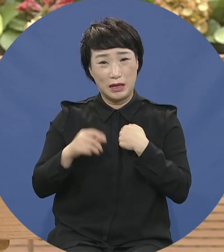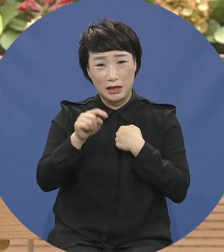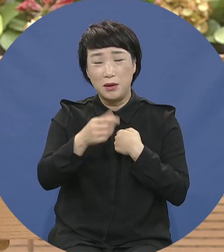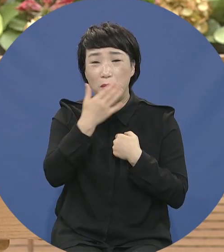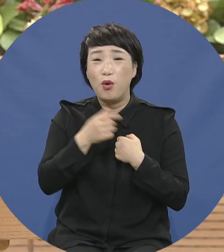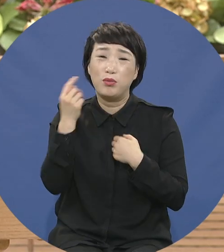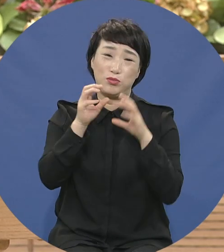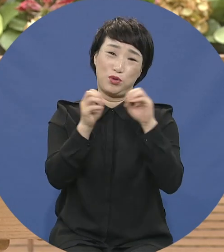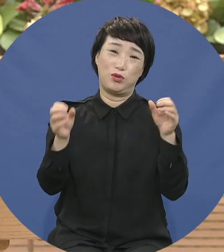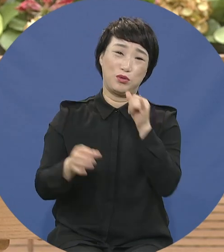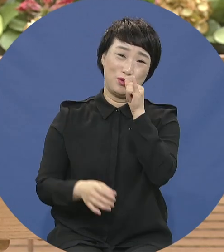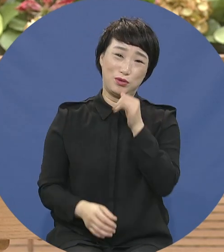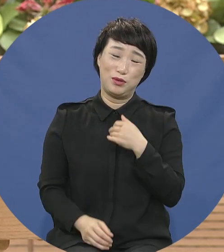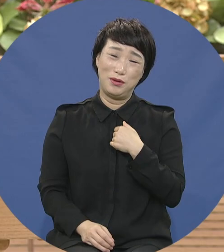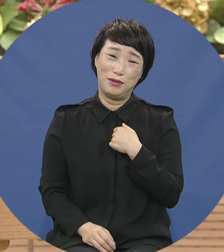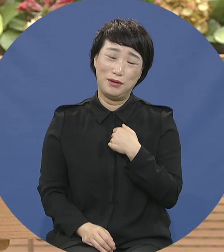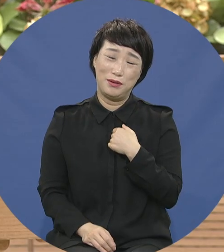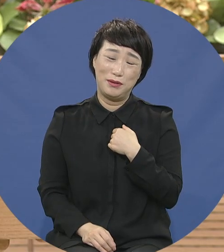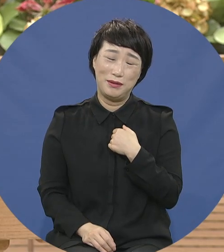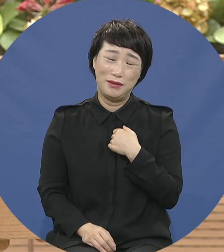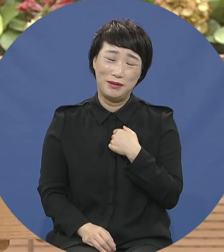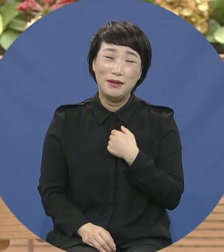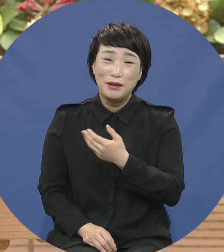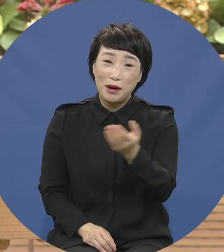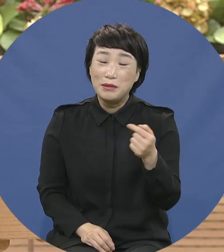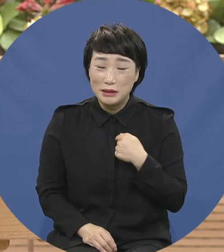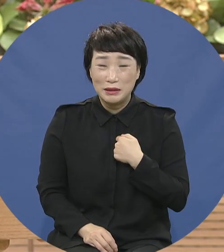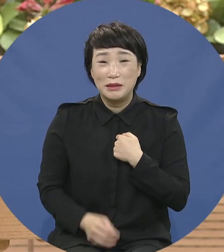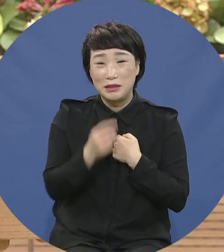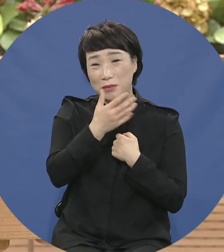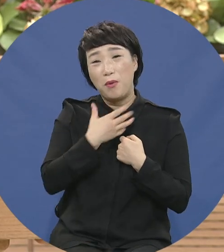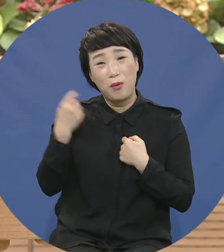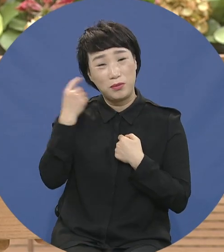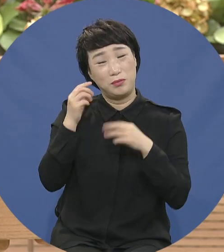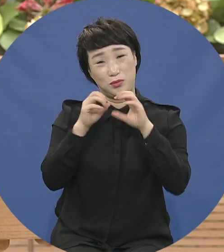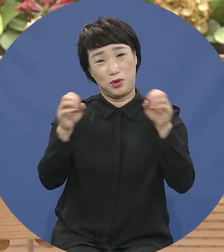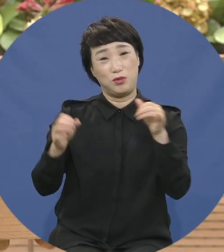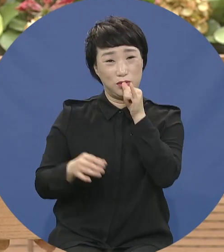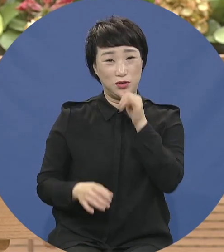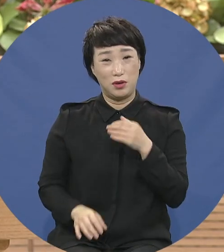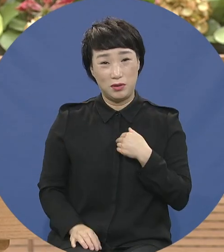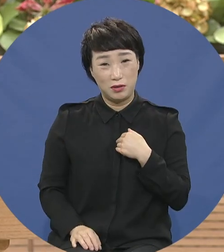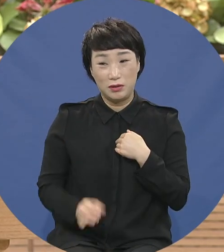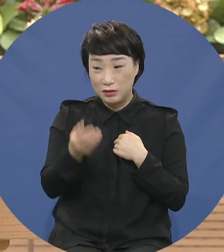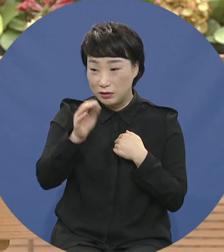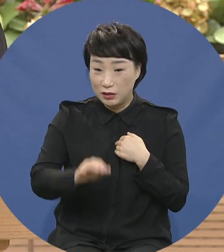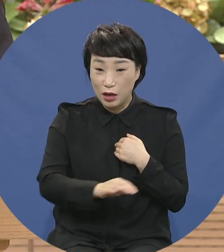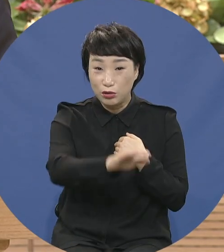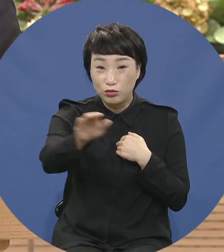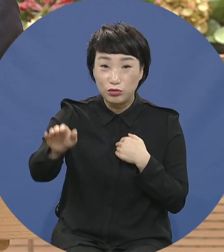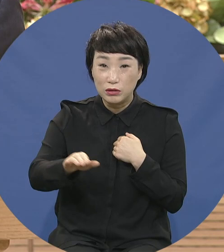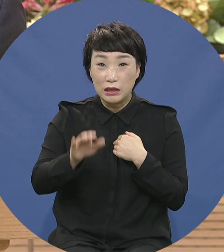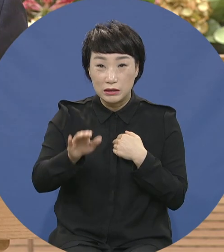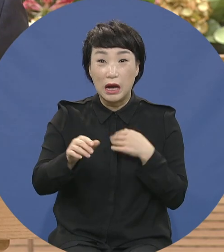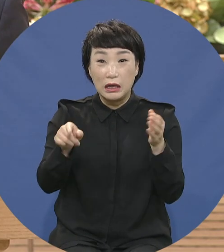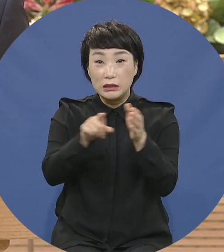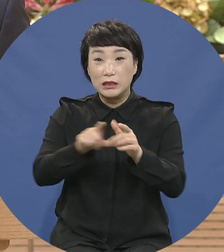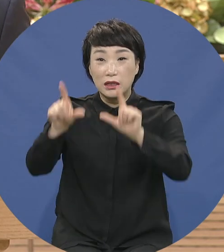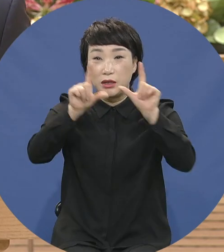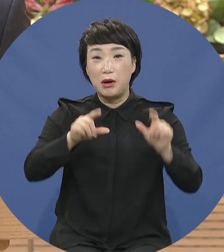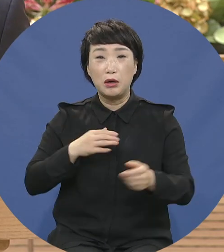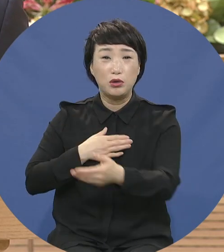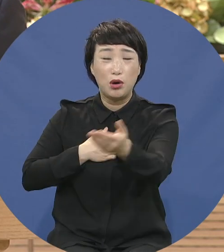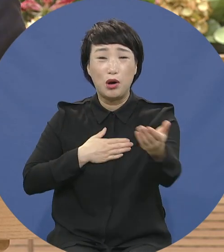소식을 전해 주었던가, 이 소식을 전해 주었던가. 그런데 왜